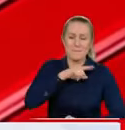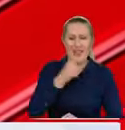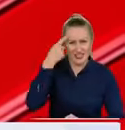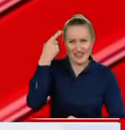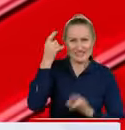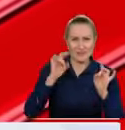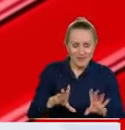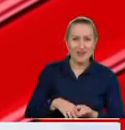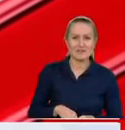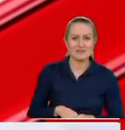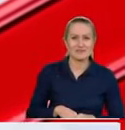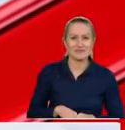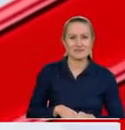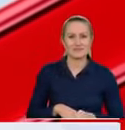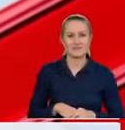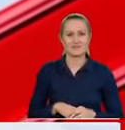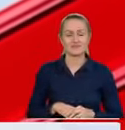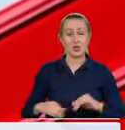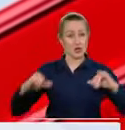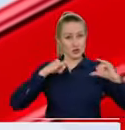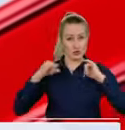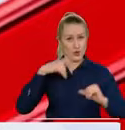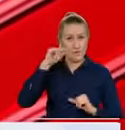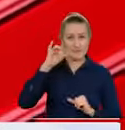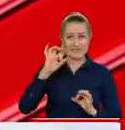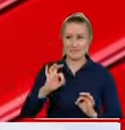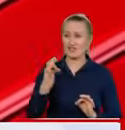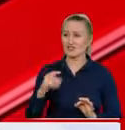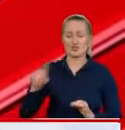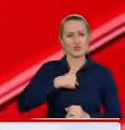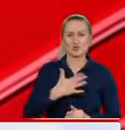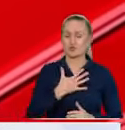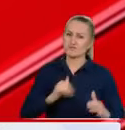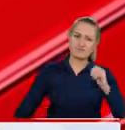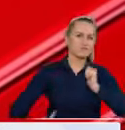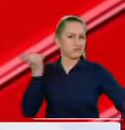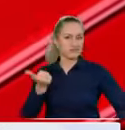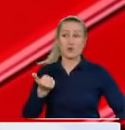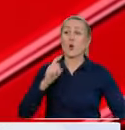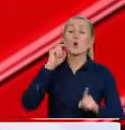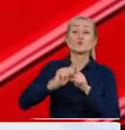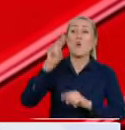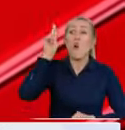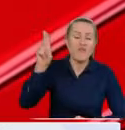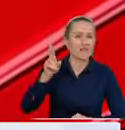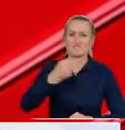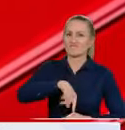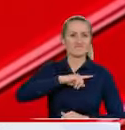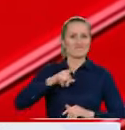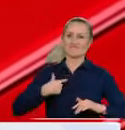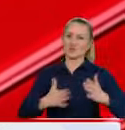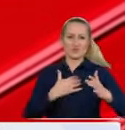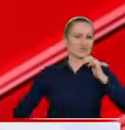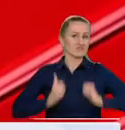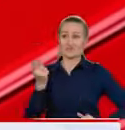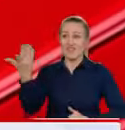oczywiście dzisiaj rząd Prawa i Sprawiedliwości nas zawiódł. Nie dotrzymał słowy, że będziemy bezpieczni